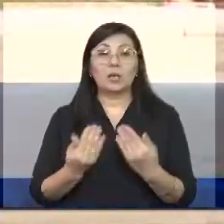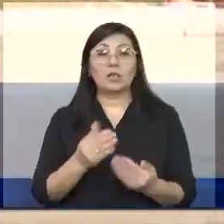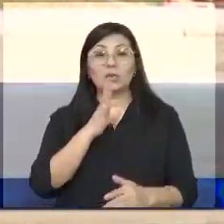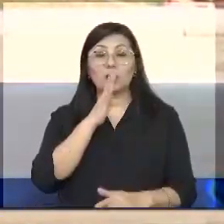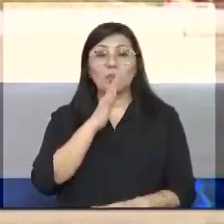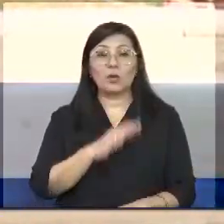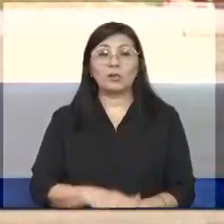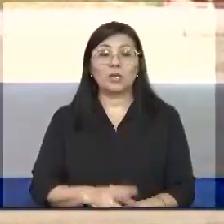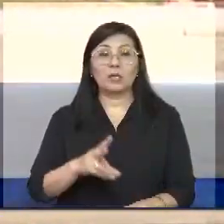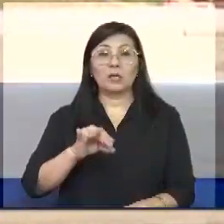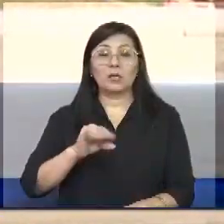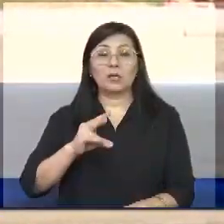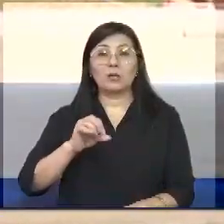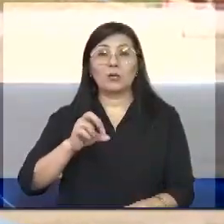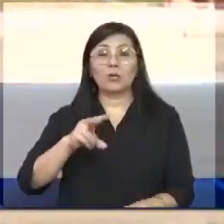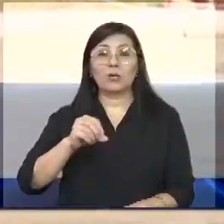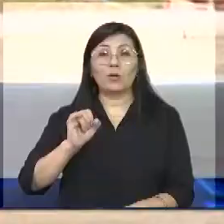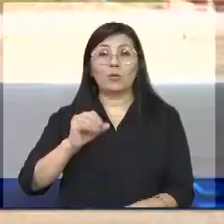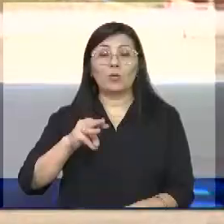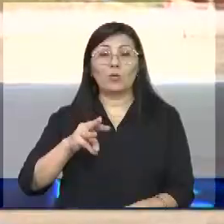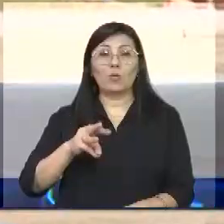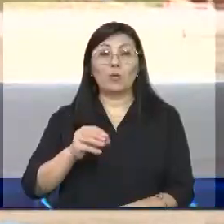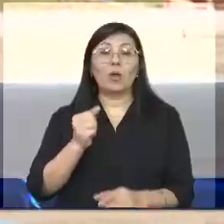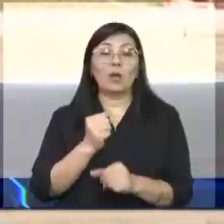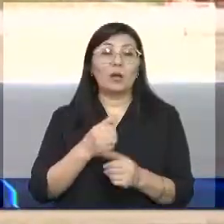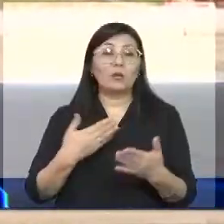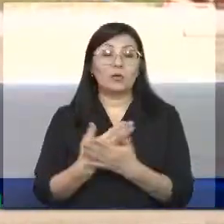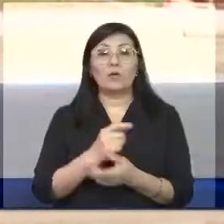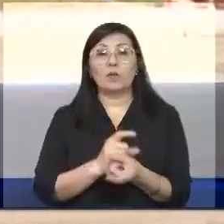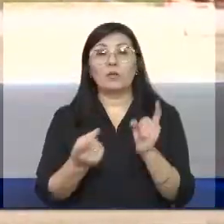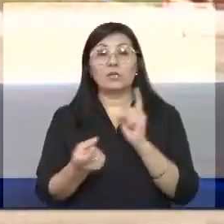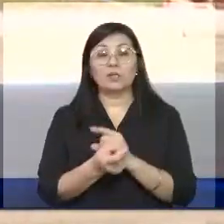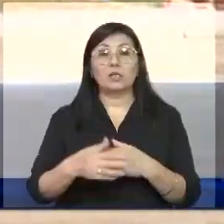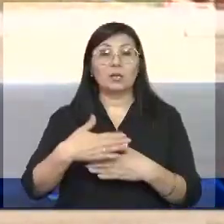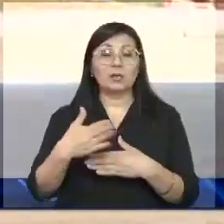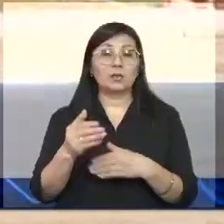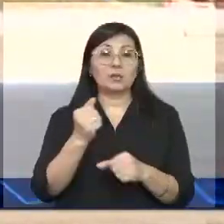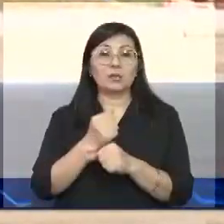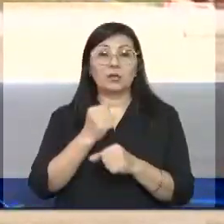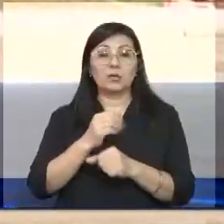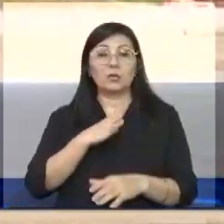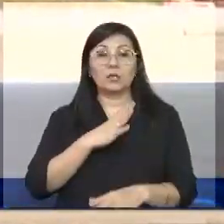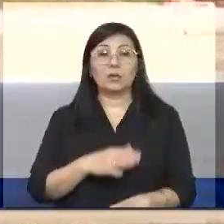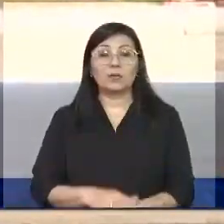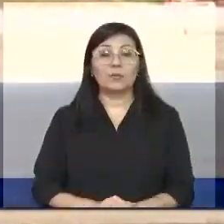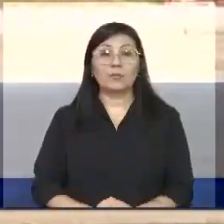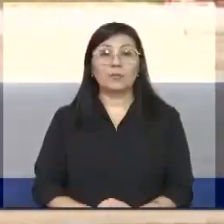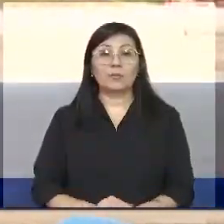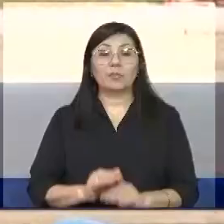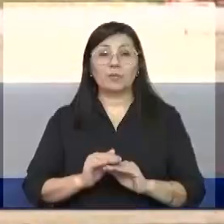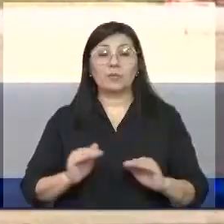таңда линолеум жапсырылып жатыр, жоғарда есіктері қондырылып жатыр. Жаңағы балалардың